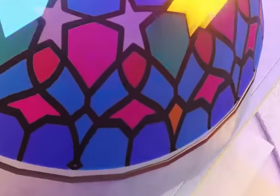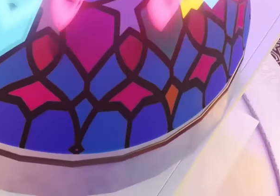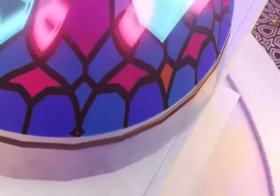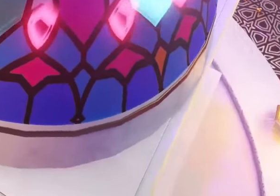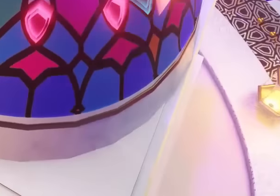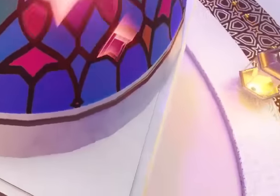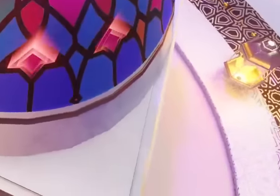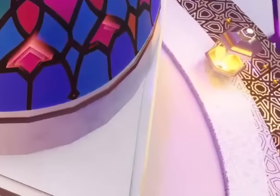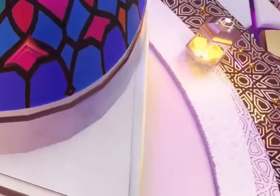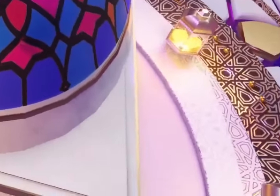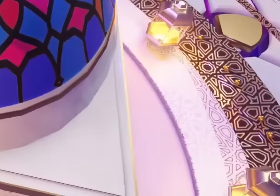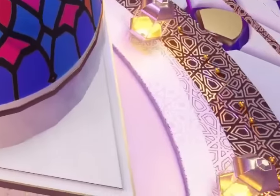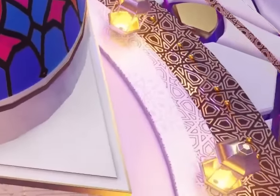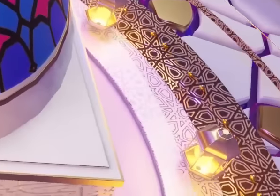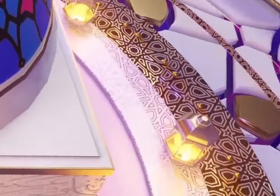حجتين يا